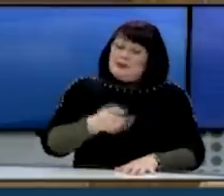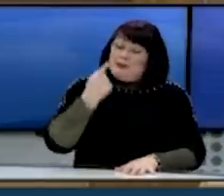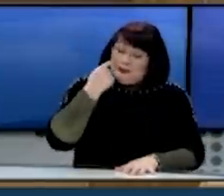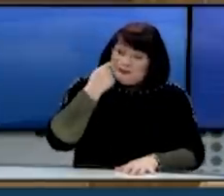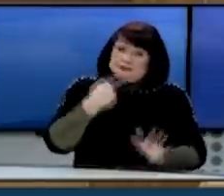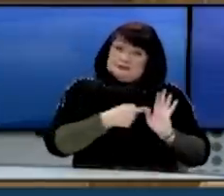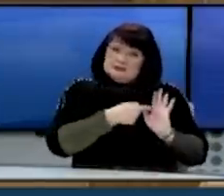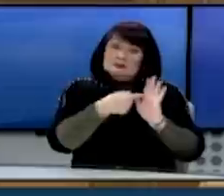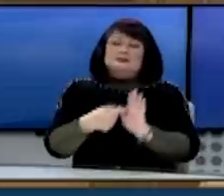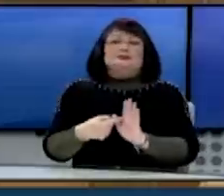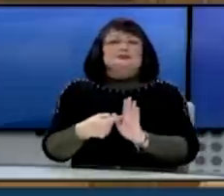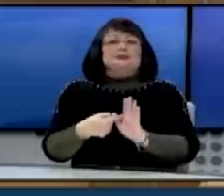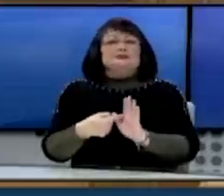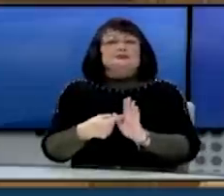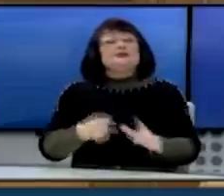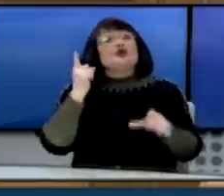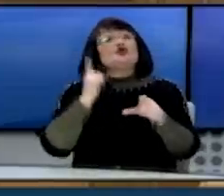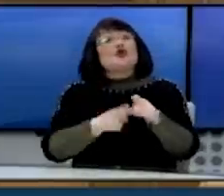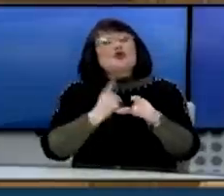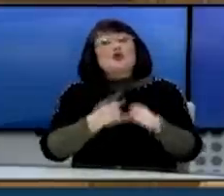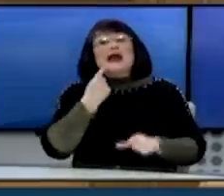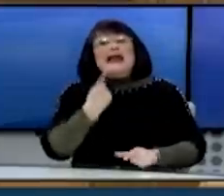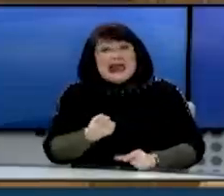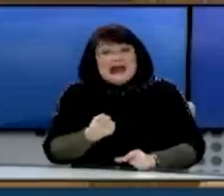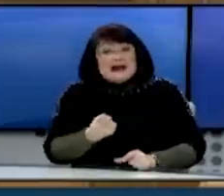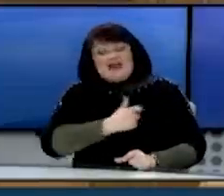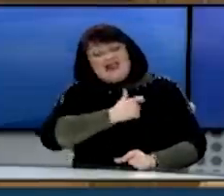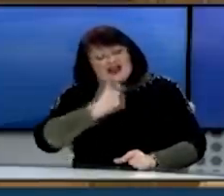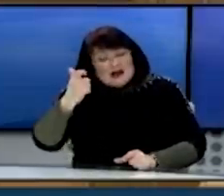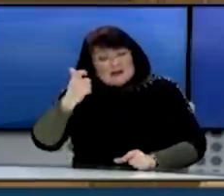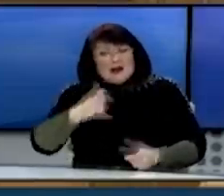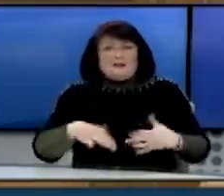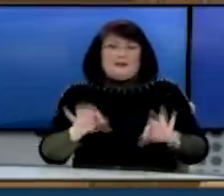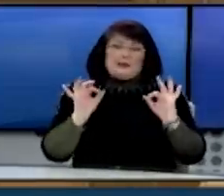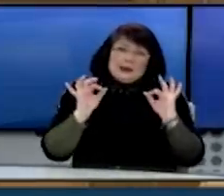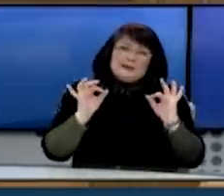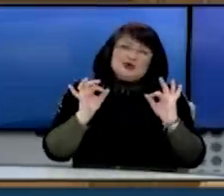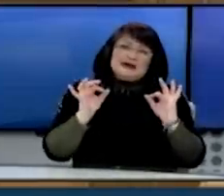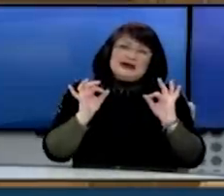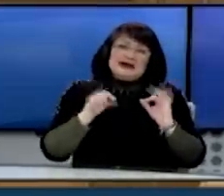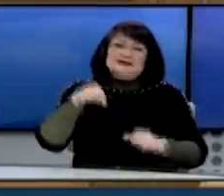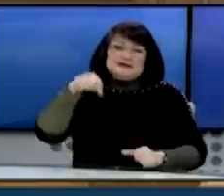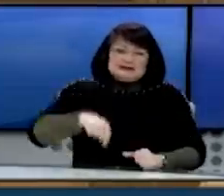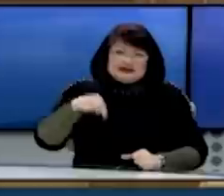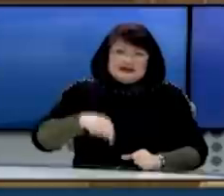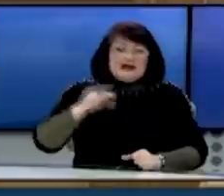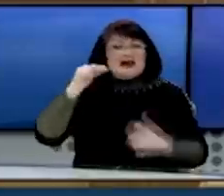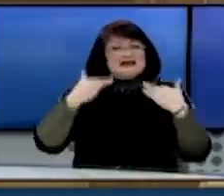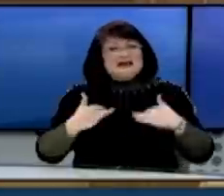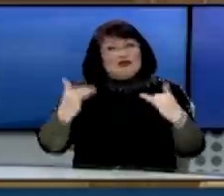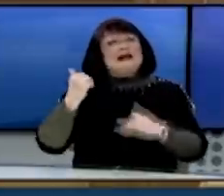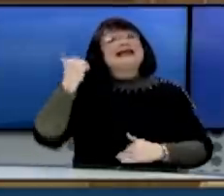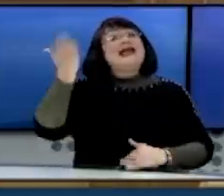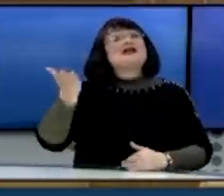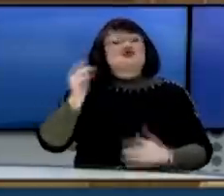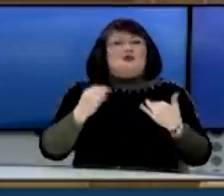δυνατά αυτό που το ΚΚΕ λέει από την πρώτη στιγμή και σήμερα μέσα στη Βουλή και